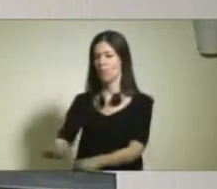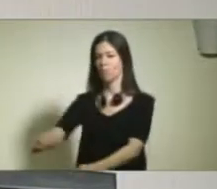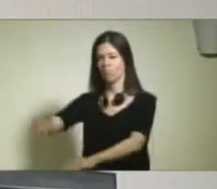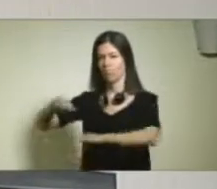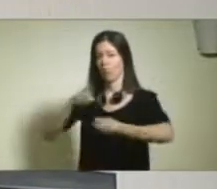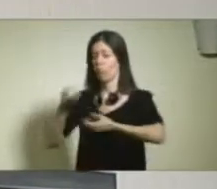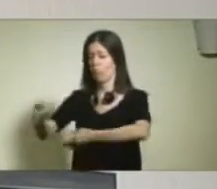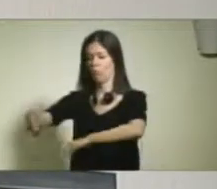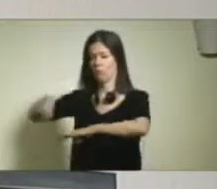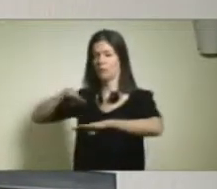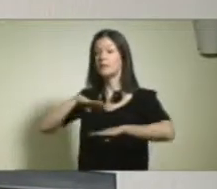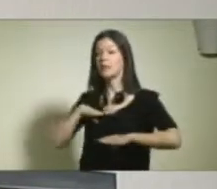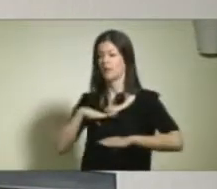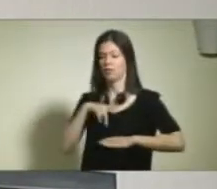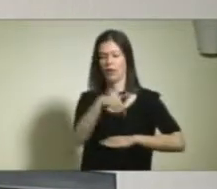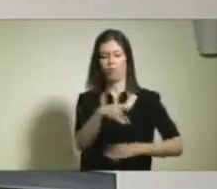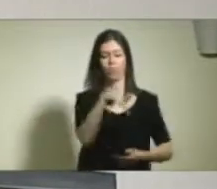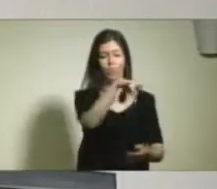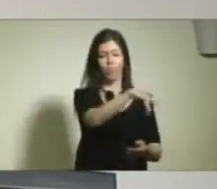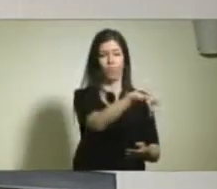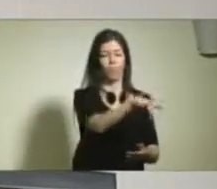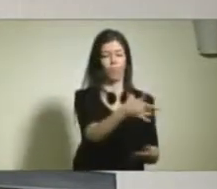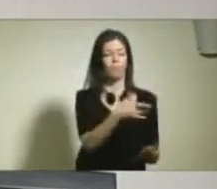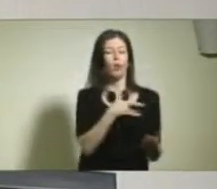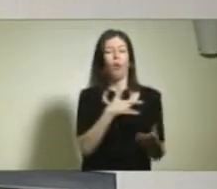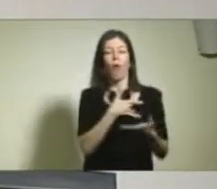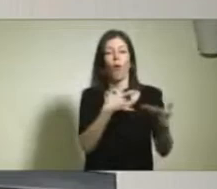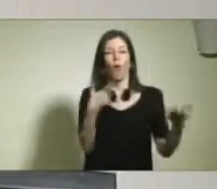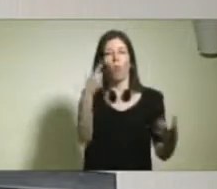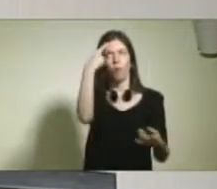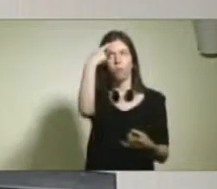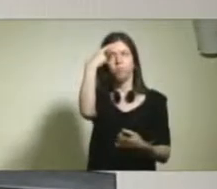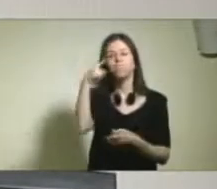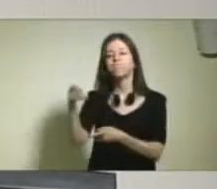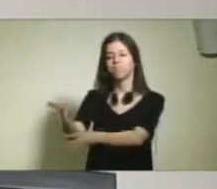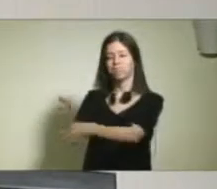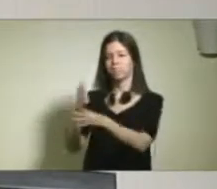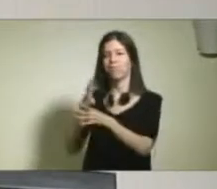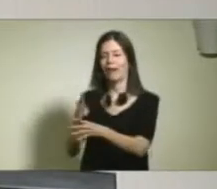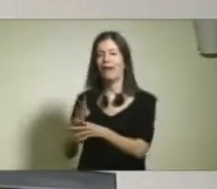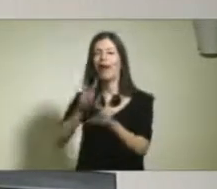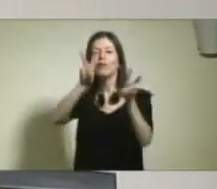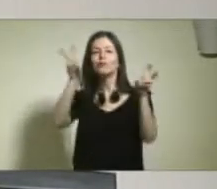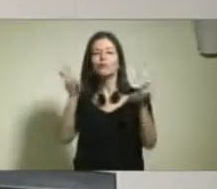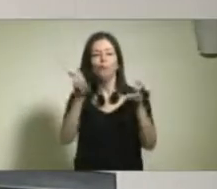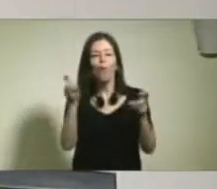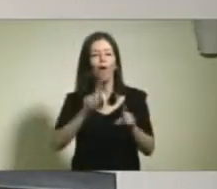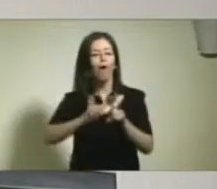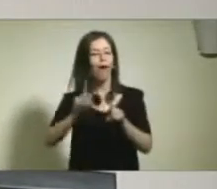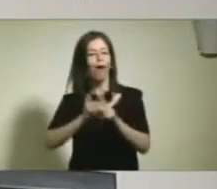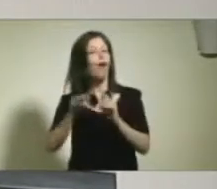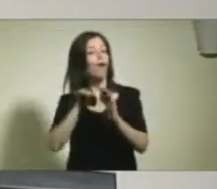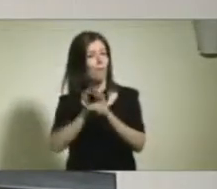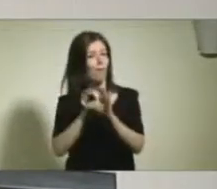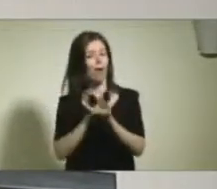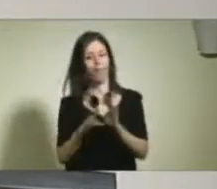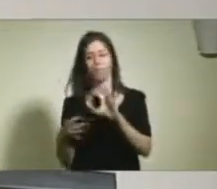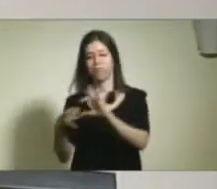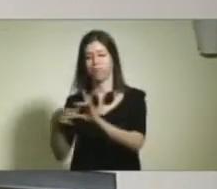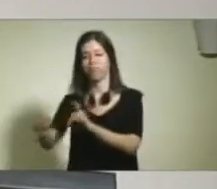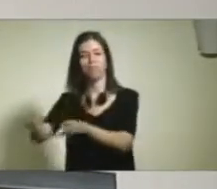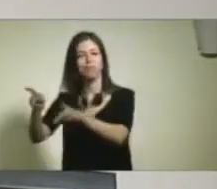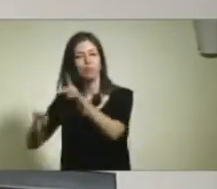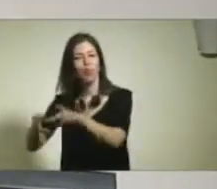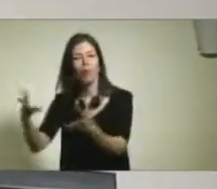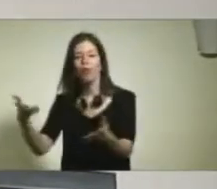client est au cœur de nos préoccupations. C'est d'ailleurs des slogans qui existent et qui sont diffusés par la Banque Postale